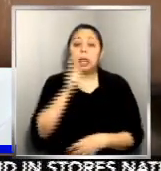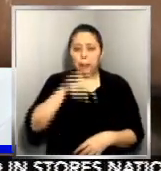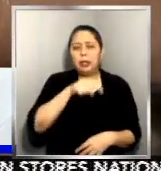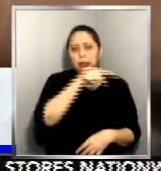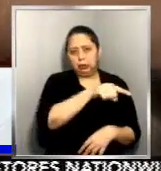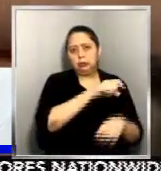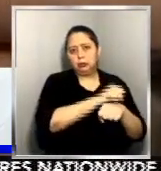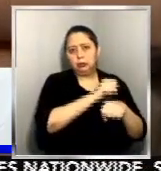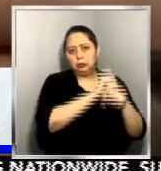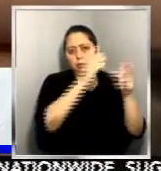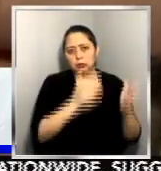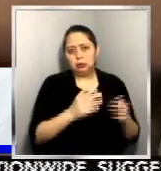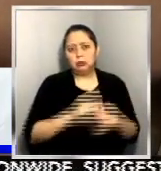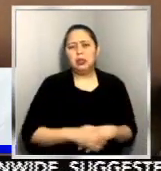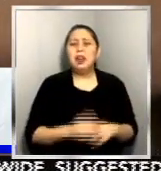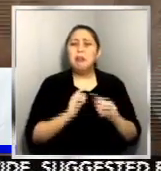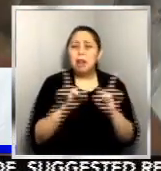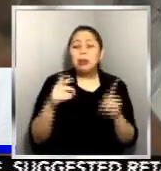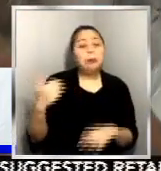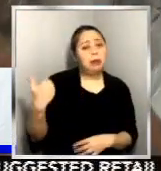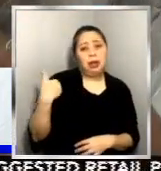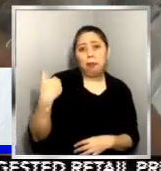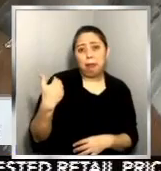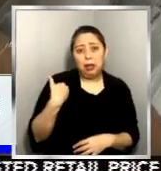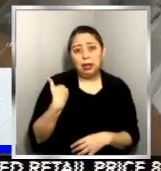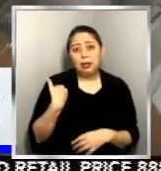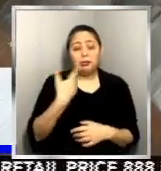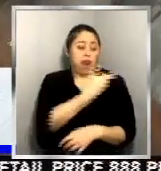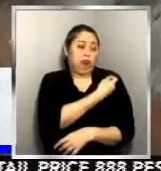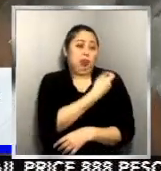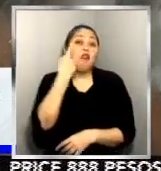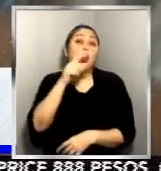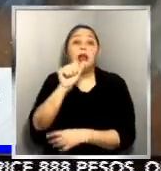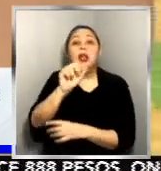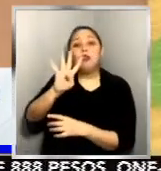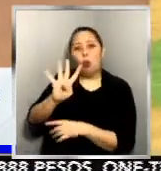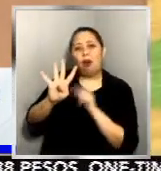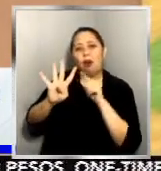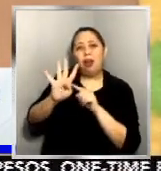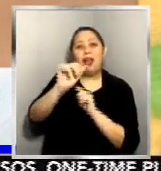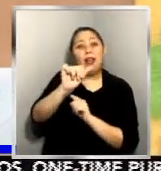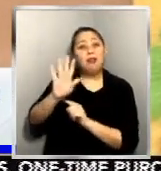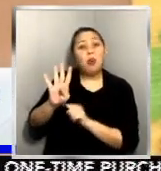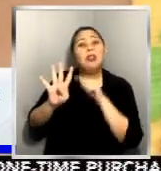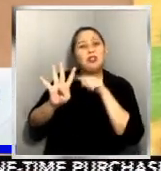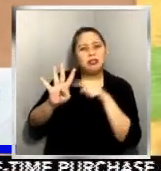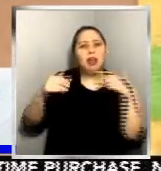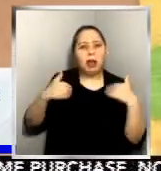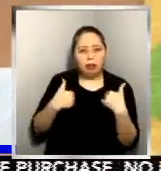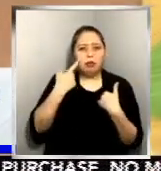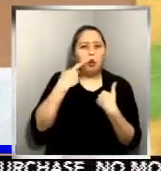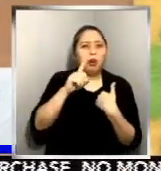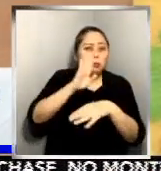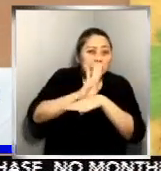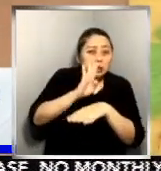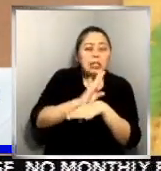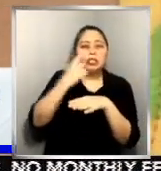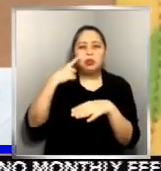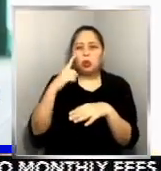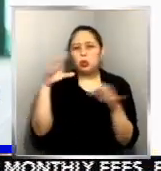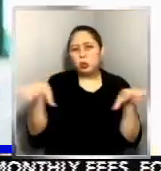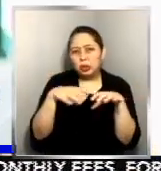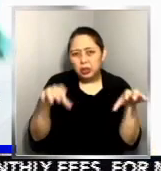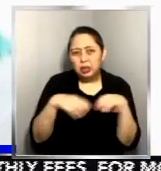A4 kung saan kabilang ang economic frontliners. Limitado pa nga ang supply para sa mga A2 o senior citizen at A3 o may